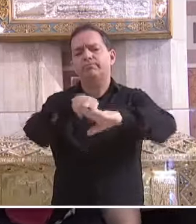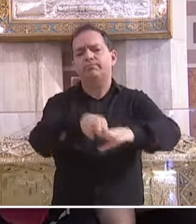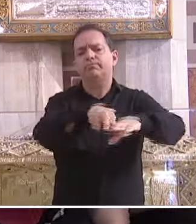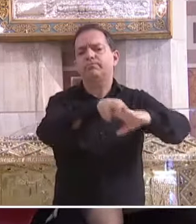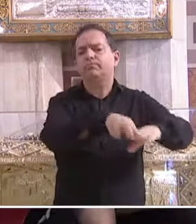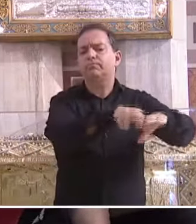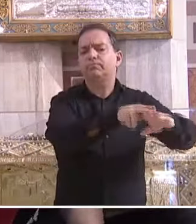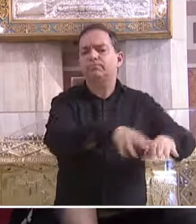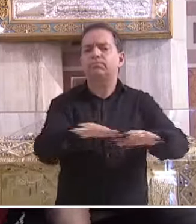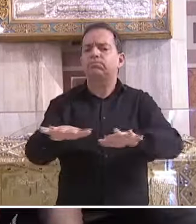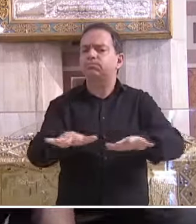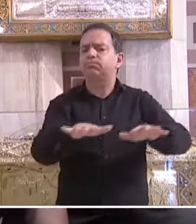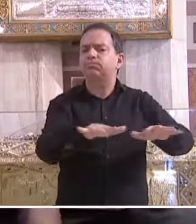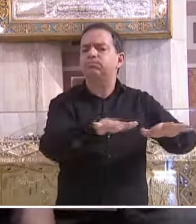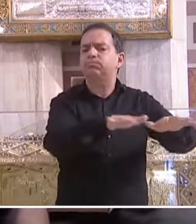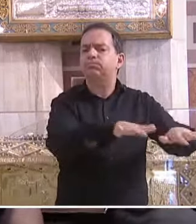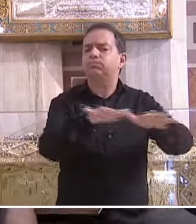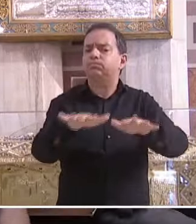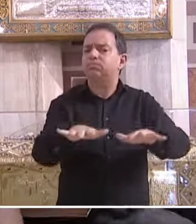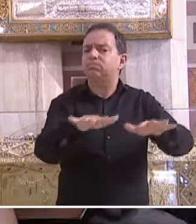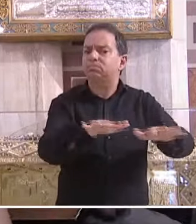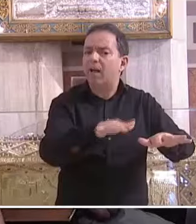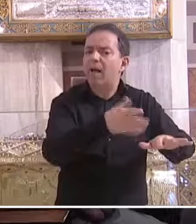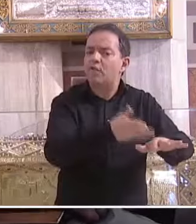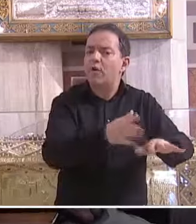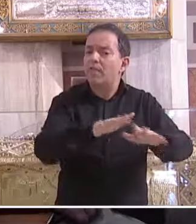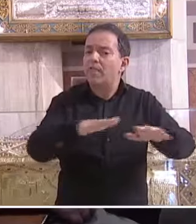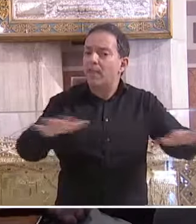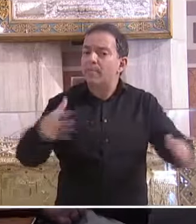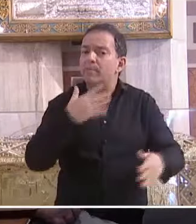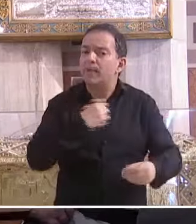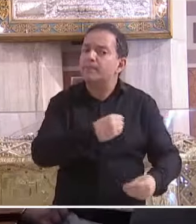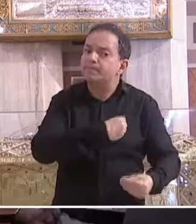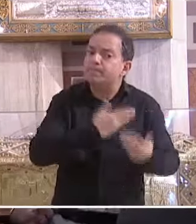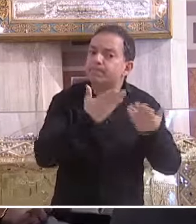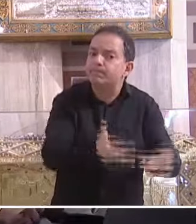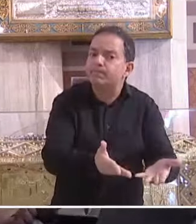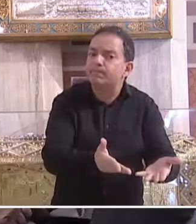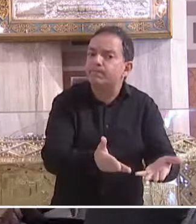οποίας, αδελφοί μου, φάνηκαν πιο φιλάνθρωπα